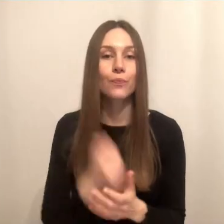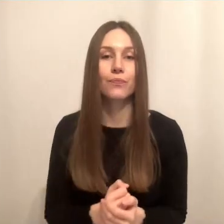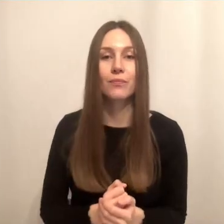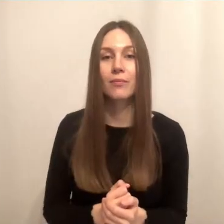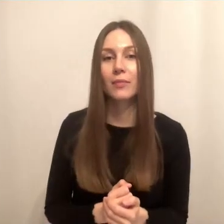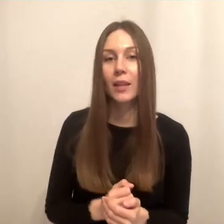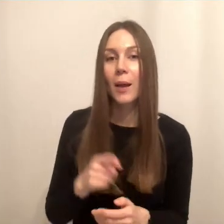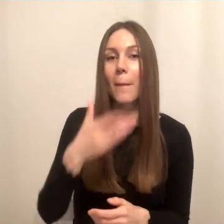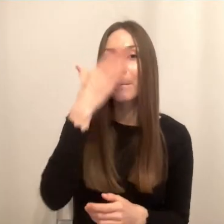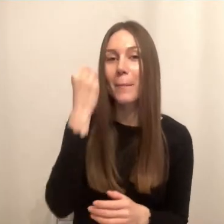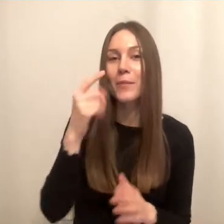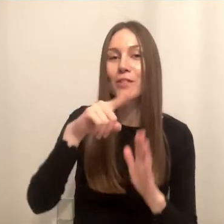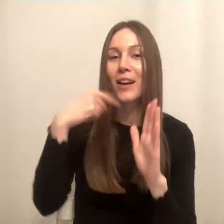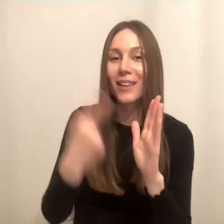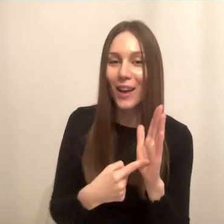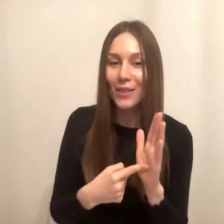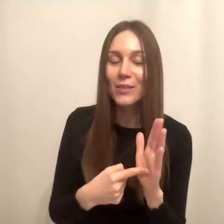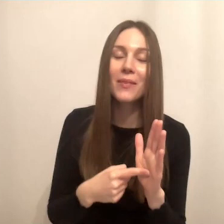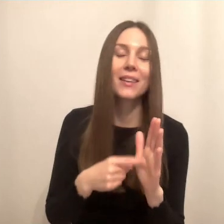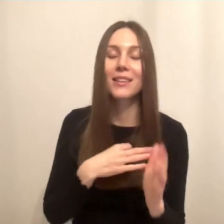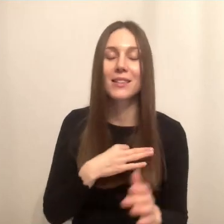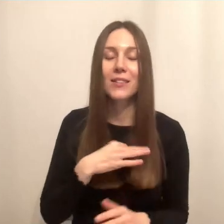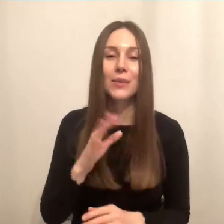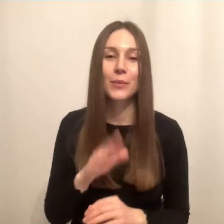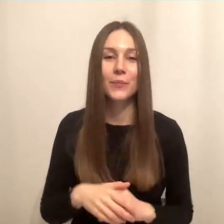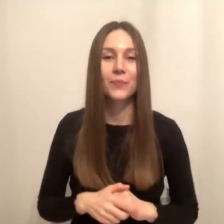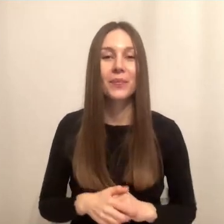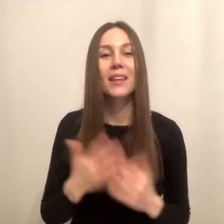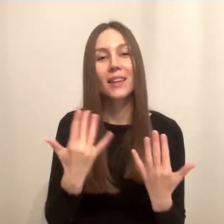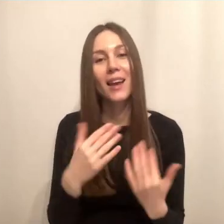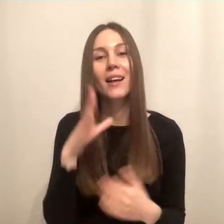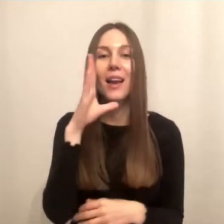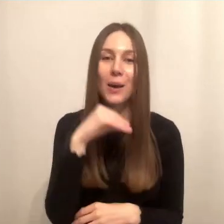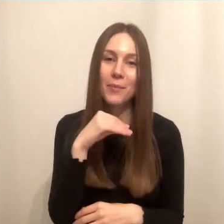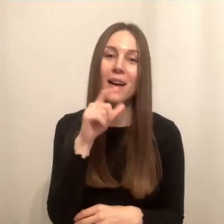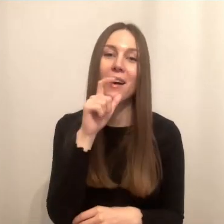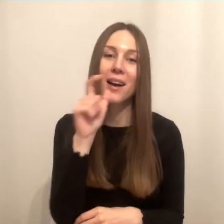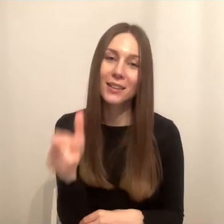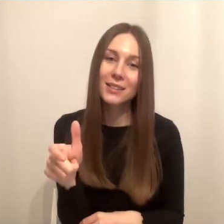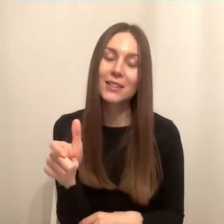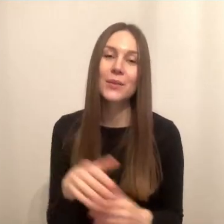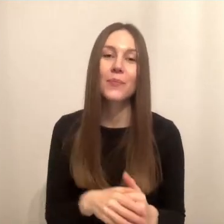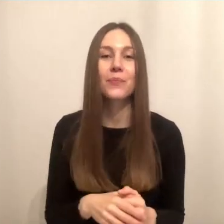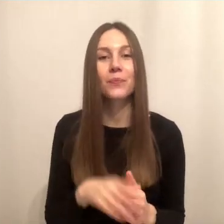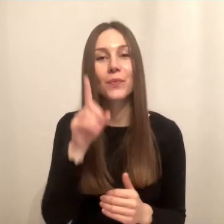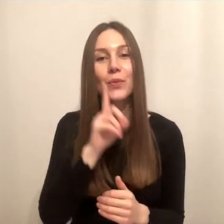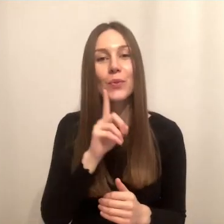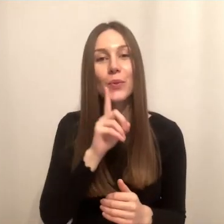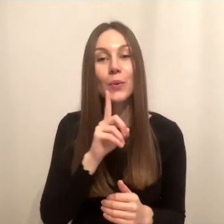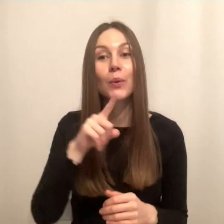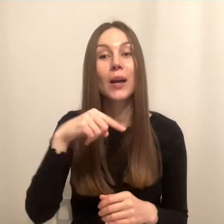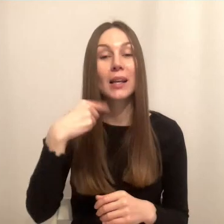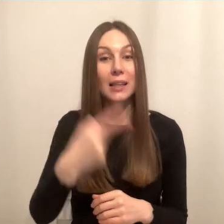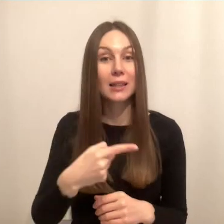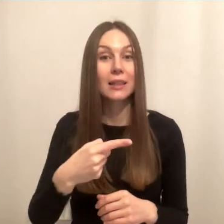užmiršot klausimus į galą, bet nieko tokio. Kiek jau spėjot atsakyt, norėčiau kitą sygal, kai kitą turėsim